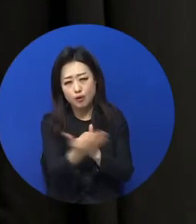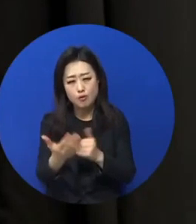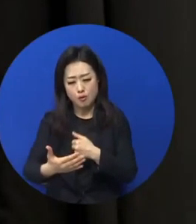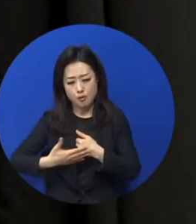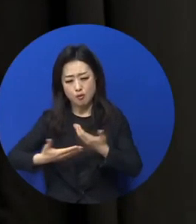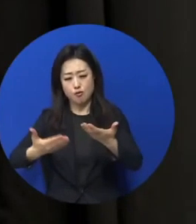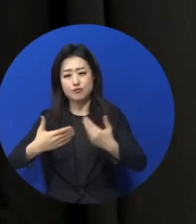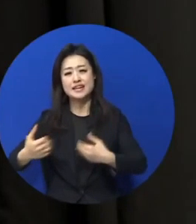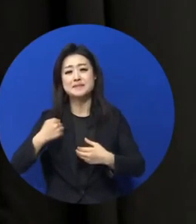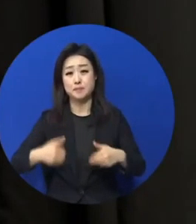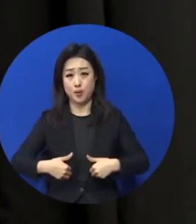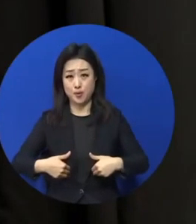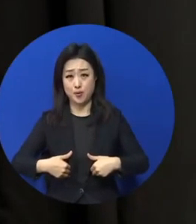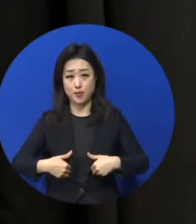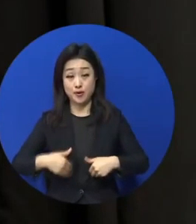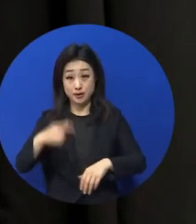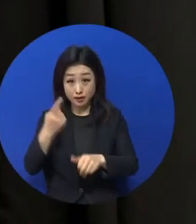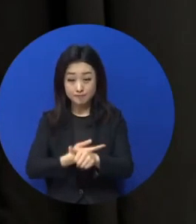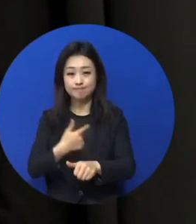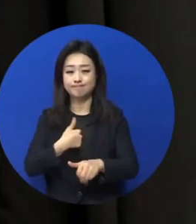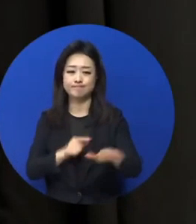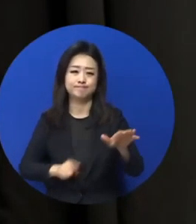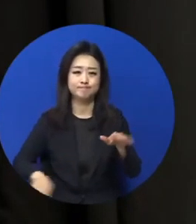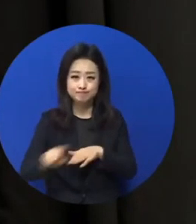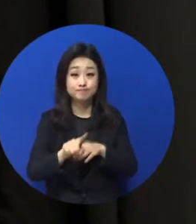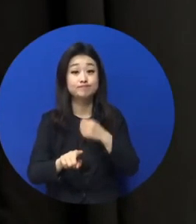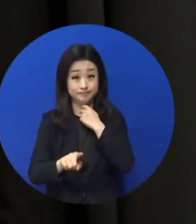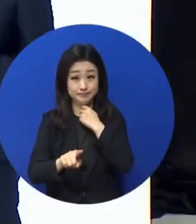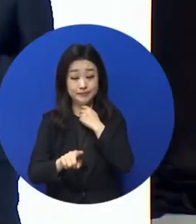그렇습니다. 그래서 나섰습니다.